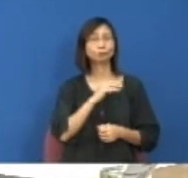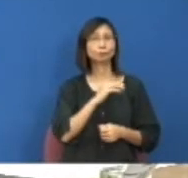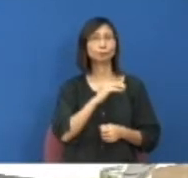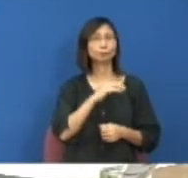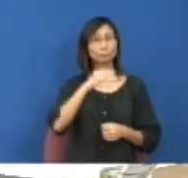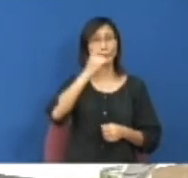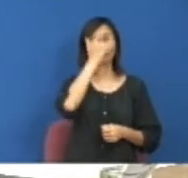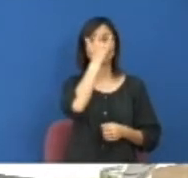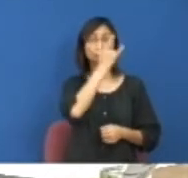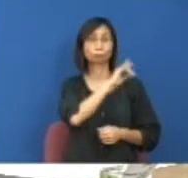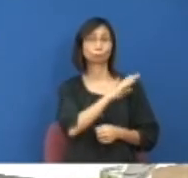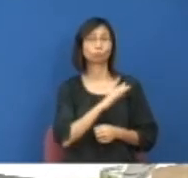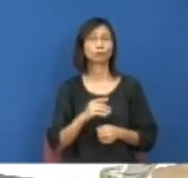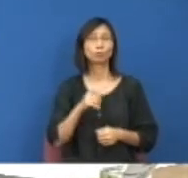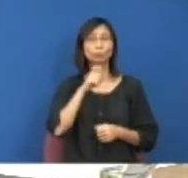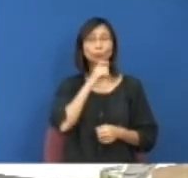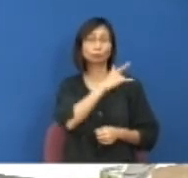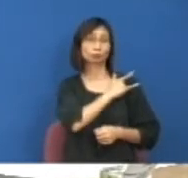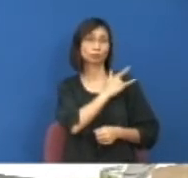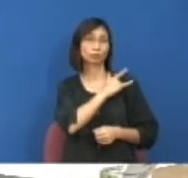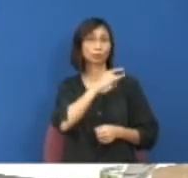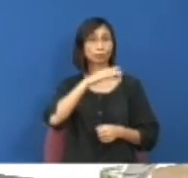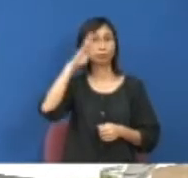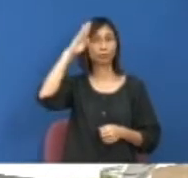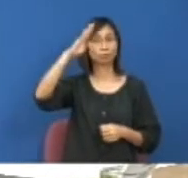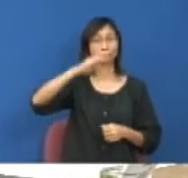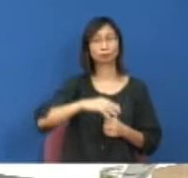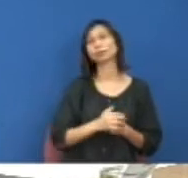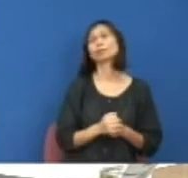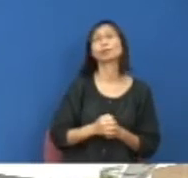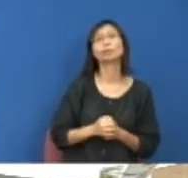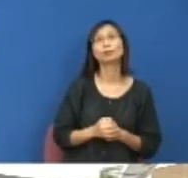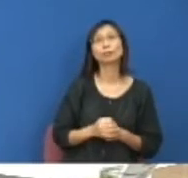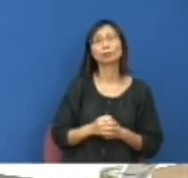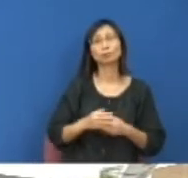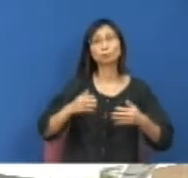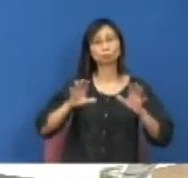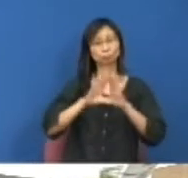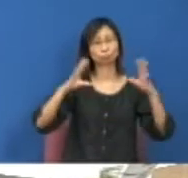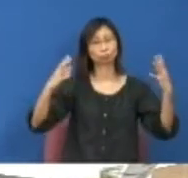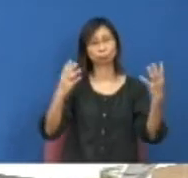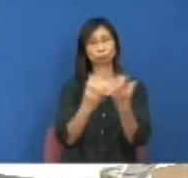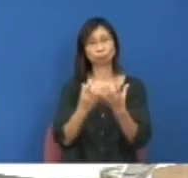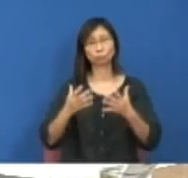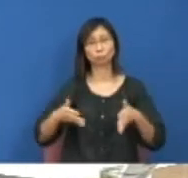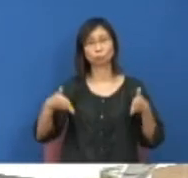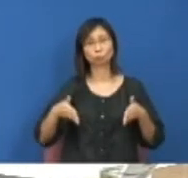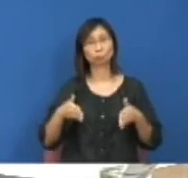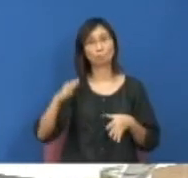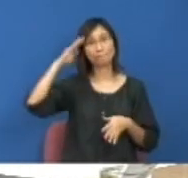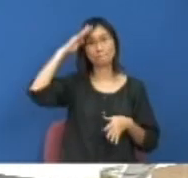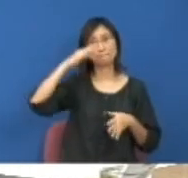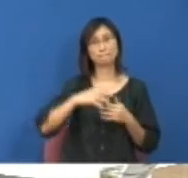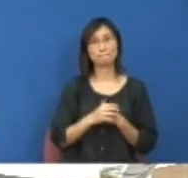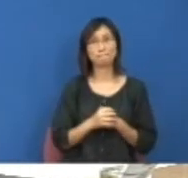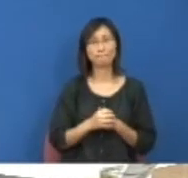有酒吧廳政變啦，即係希特拉。咁跟住其實佢嘅所謂黨衞隊冚棒都係係從